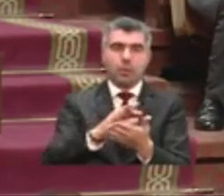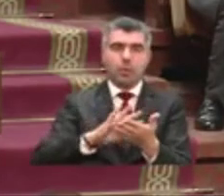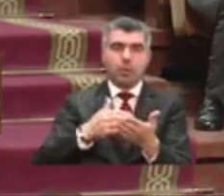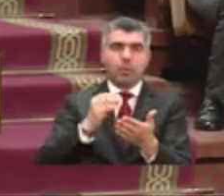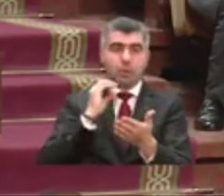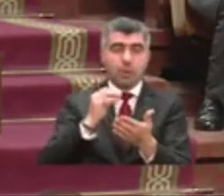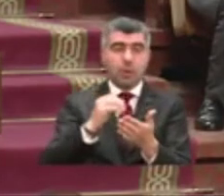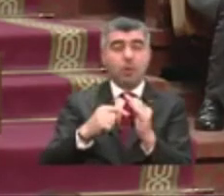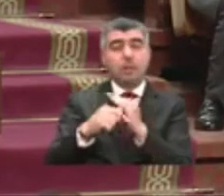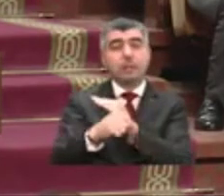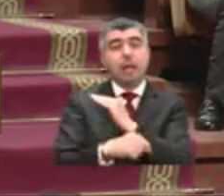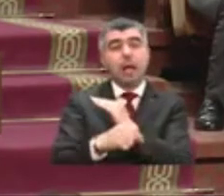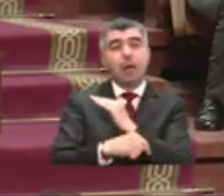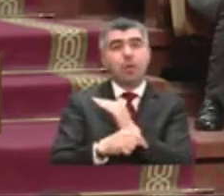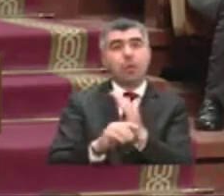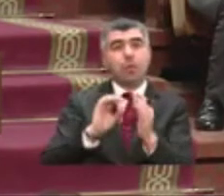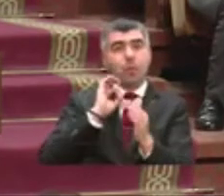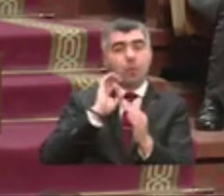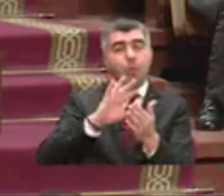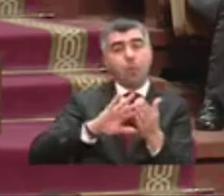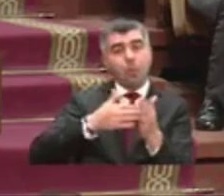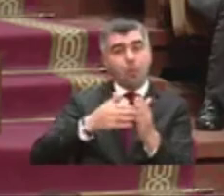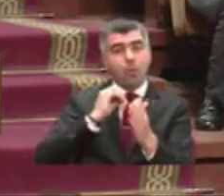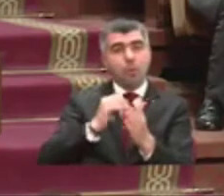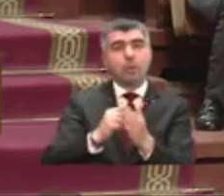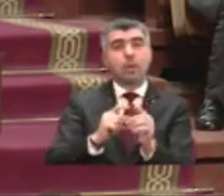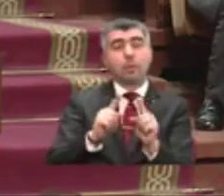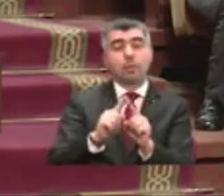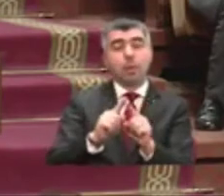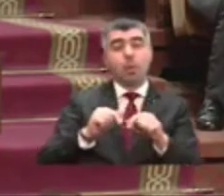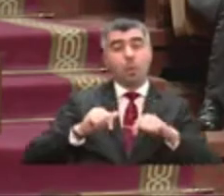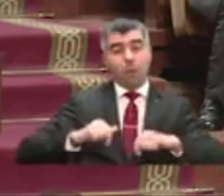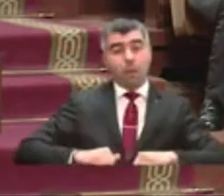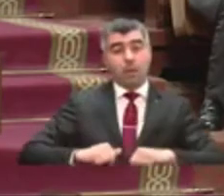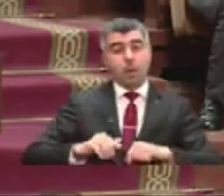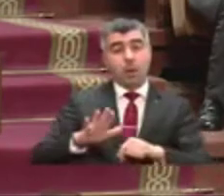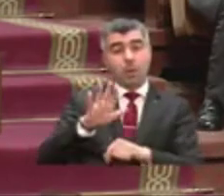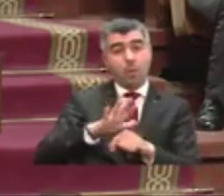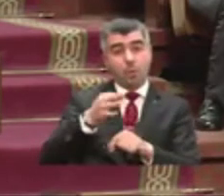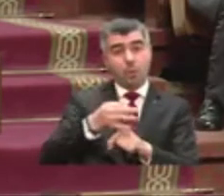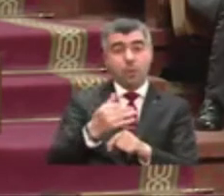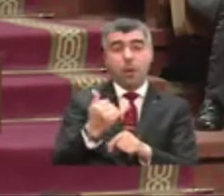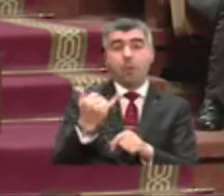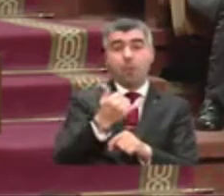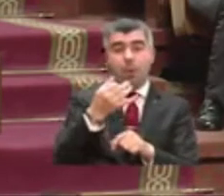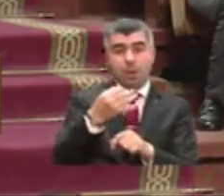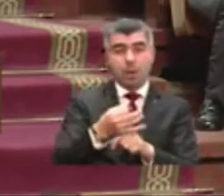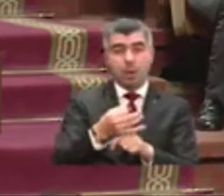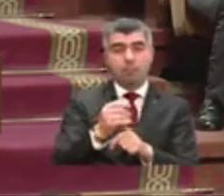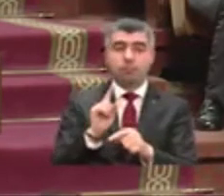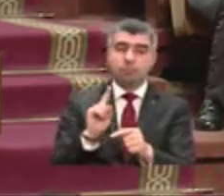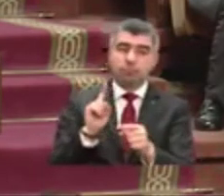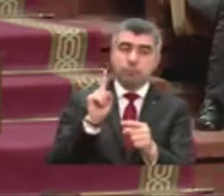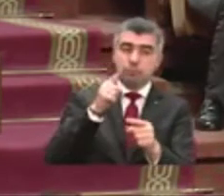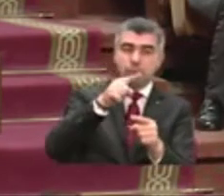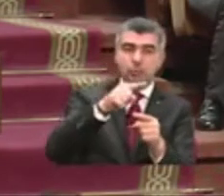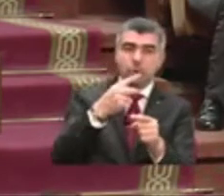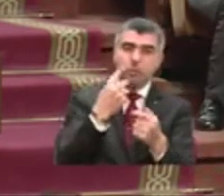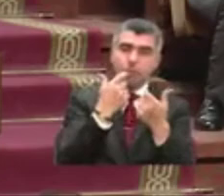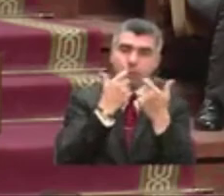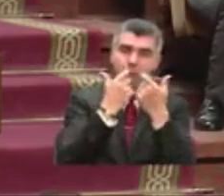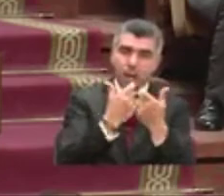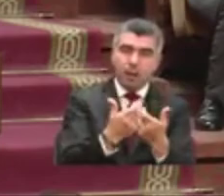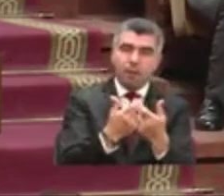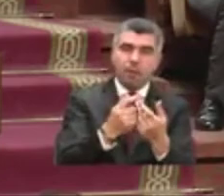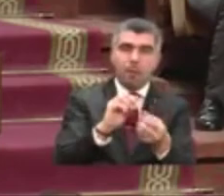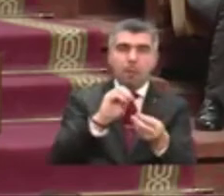الجنوبية المتواجدة بالخارج. وبالتالي نطلب منكم السادة الوزراء المحترمون زيارة المدينة الطرفاية من أجل الوقوف على هذه